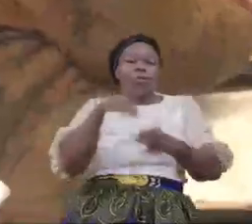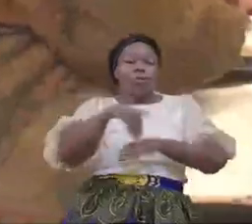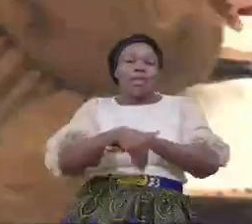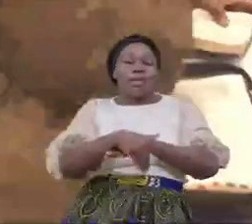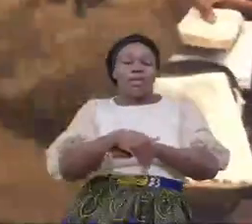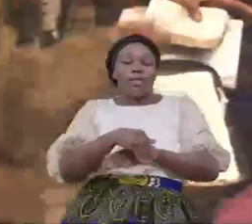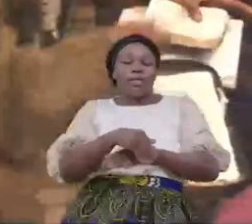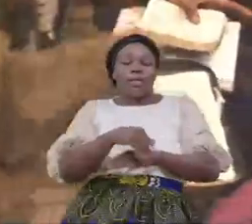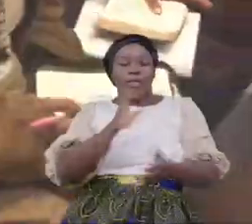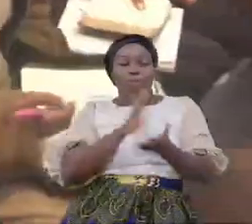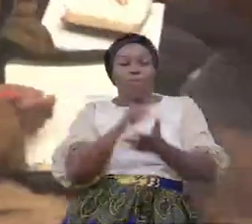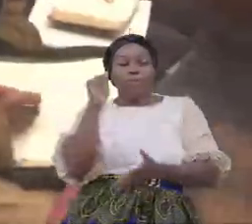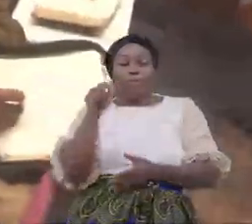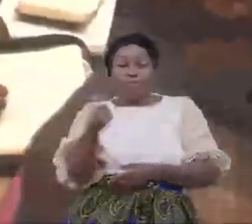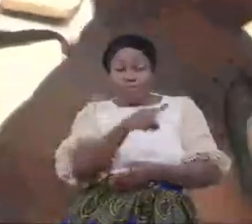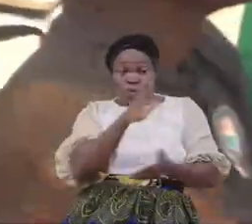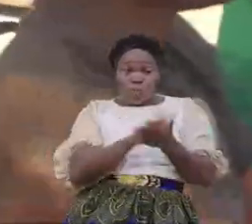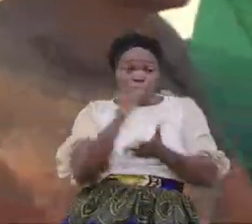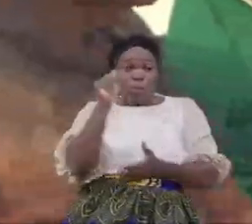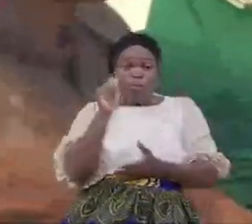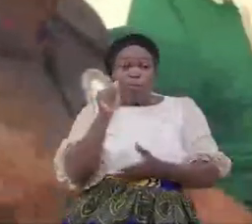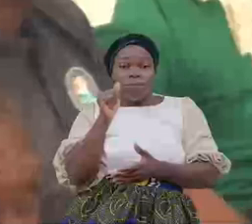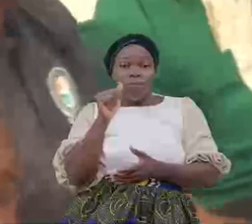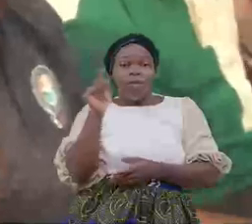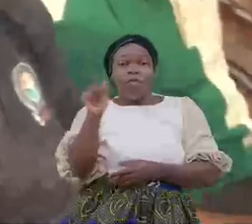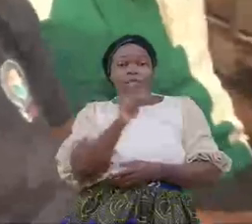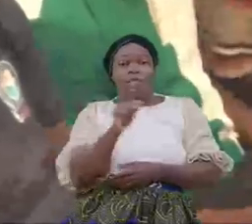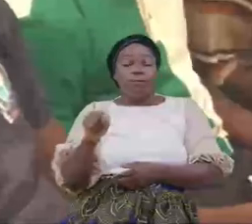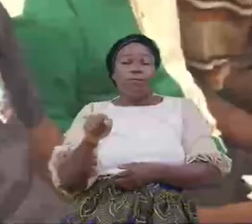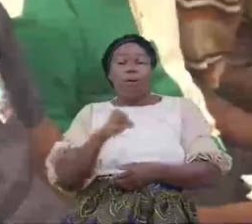crois. C'est pourquoi je cesse de pleurer.